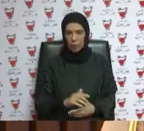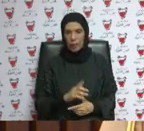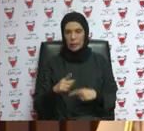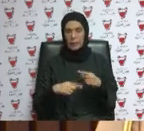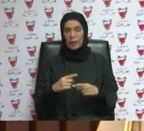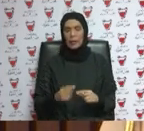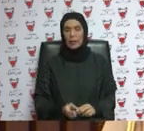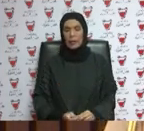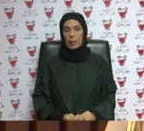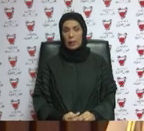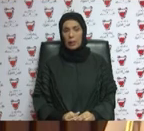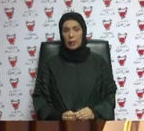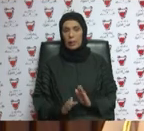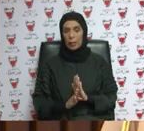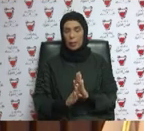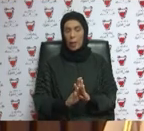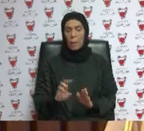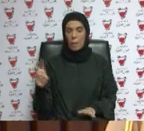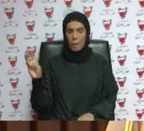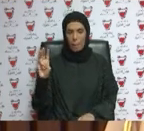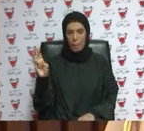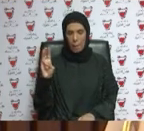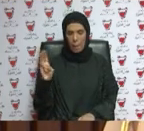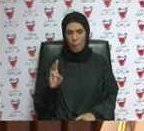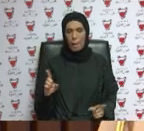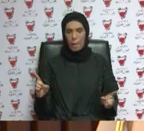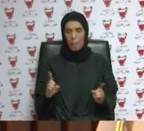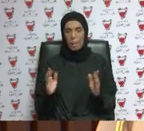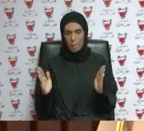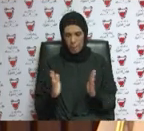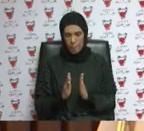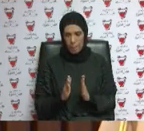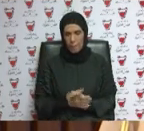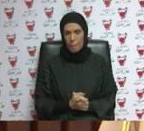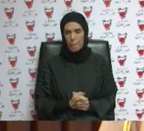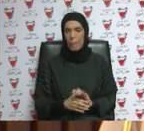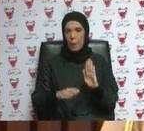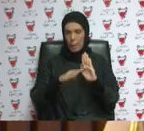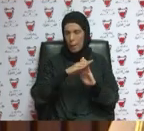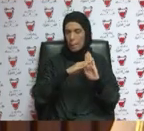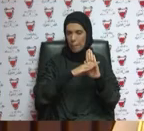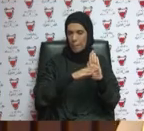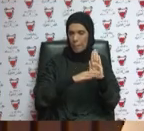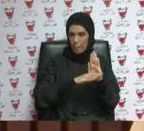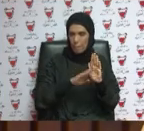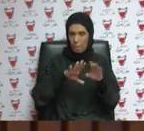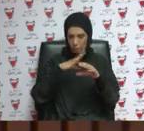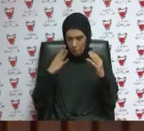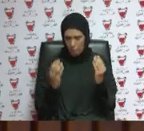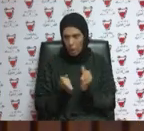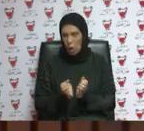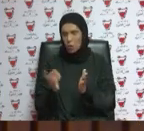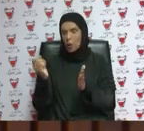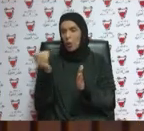فيه. ومن ناحية دعم الشركات المتوسطة والصغيرة في برامج ضمن الحزمة،